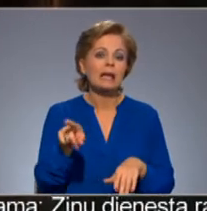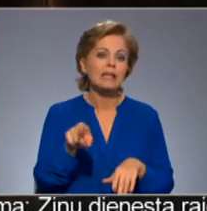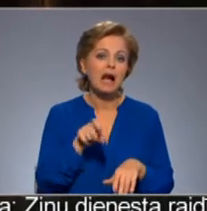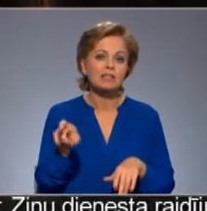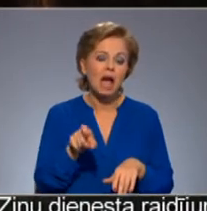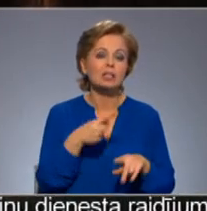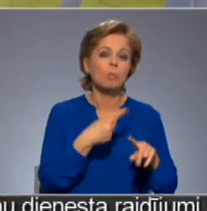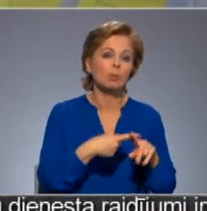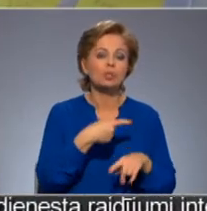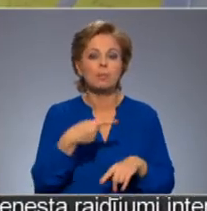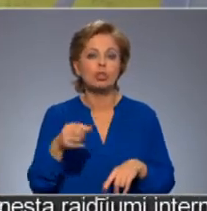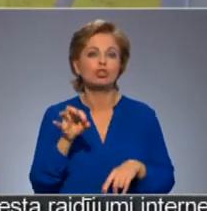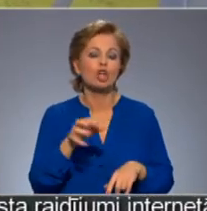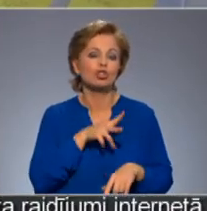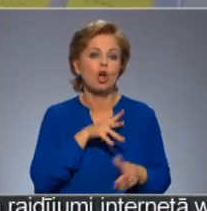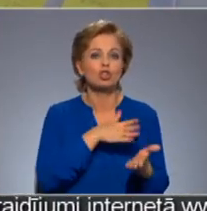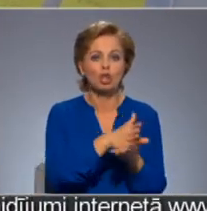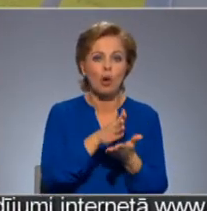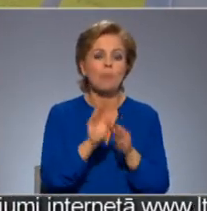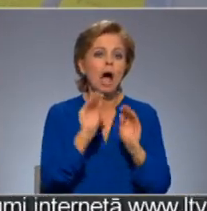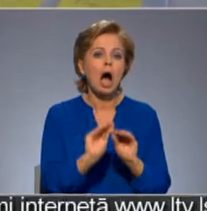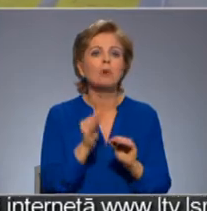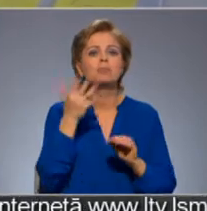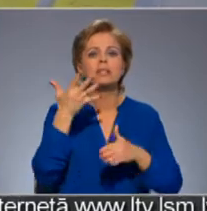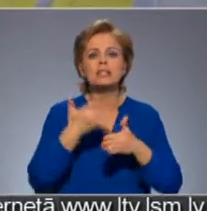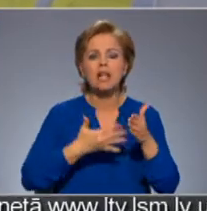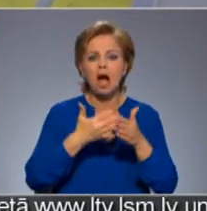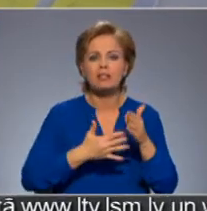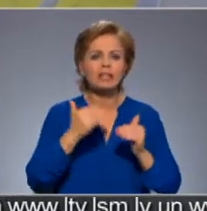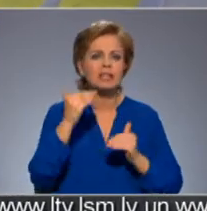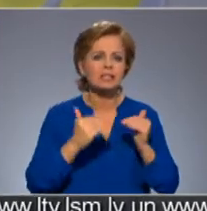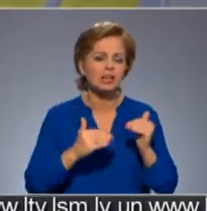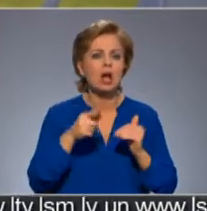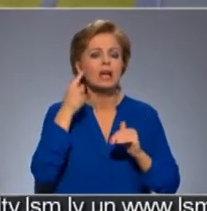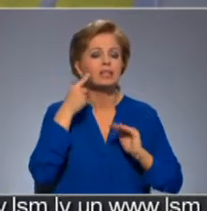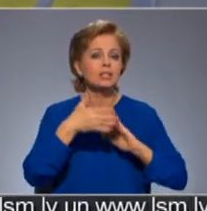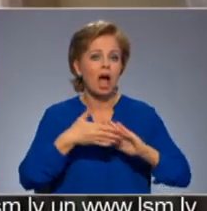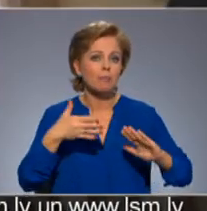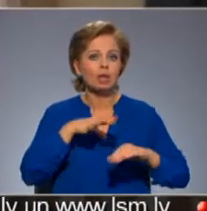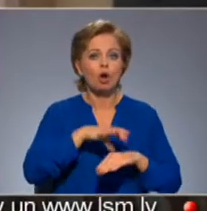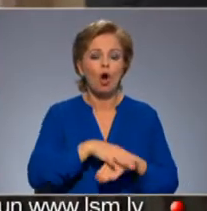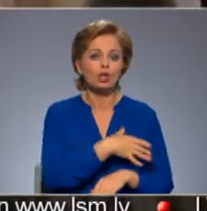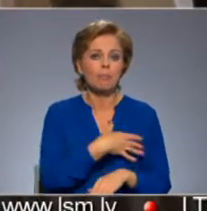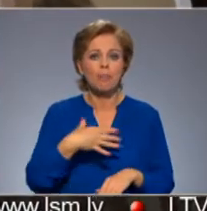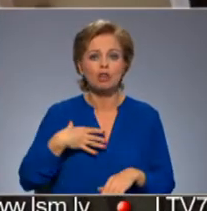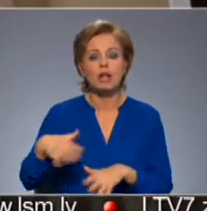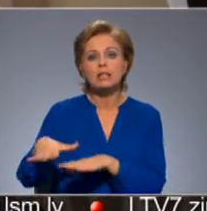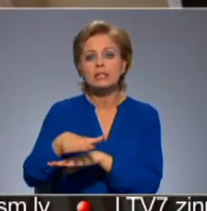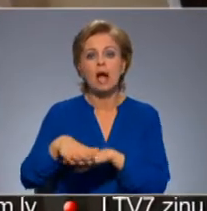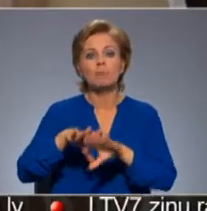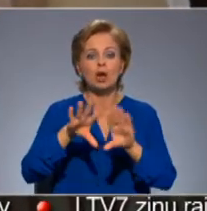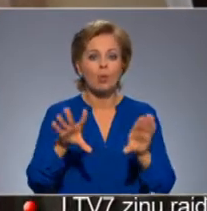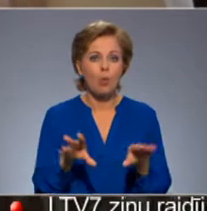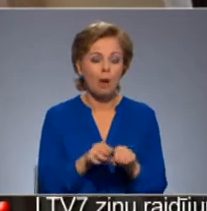mīnusi sociālajā jomā, apkopojot dažādu statistikas datus saprast, kāds ir konkrētās pašvaldības sabiedrības kopums. Tie